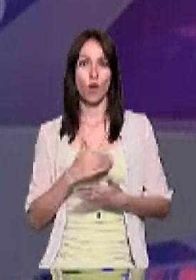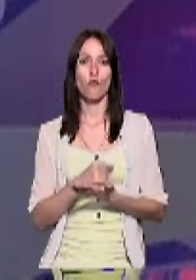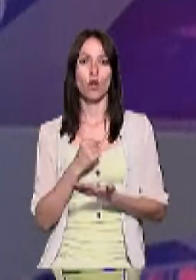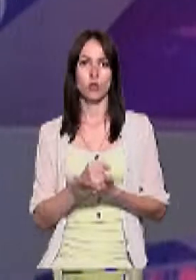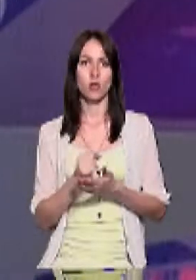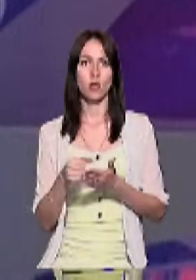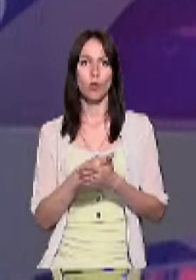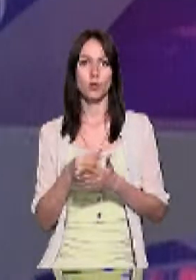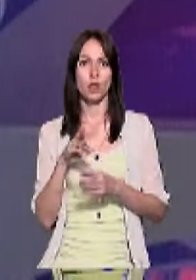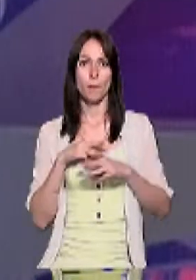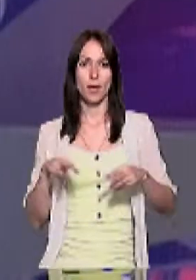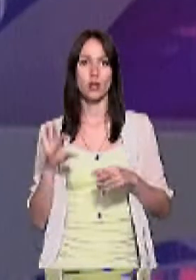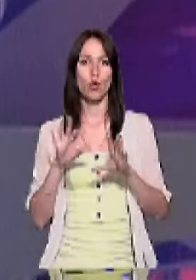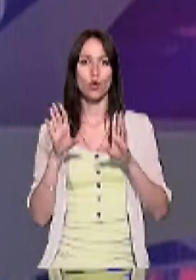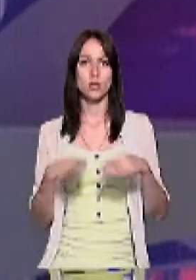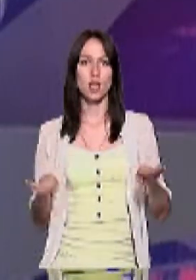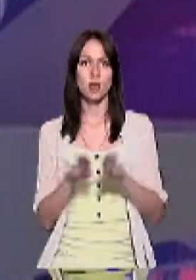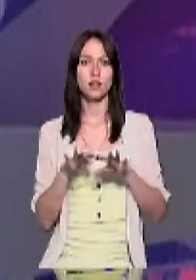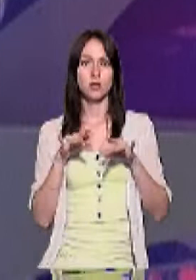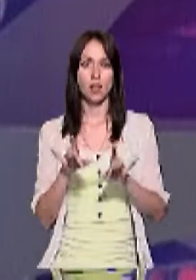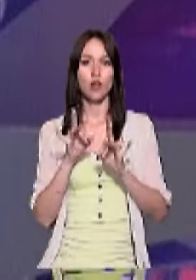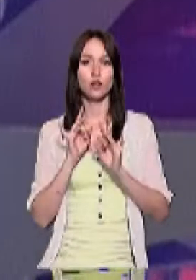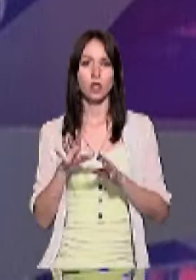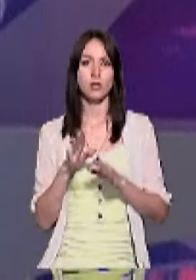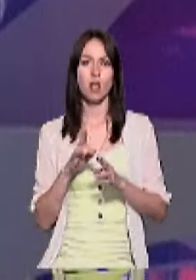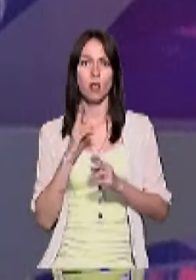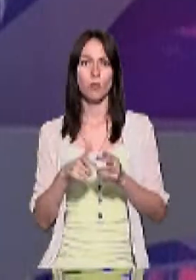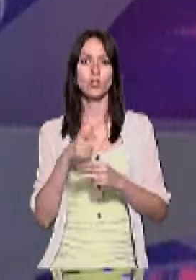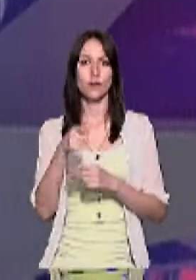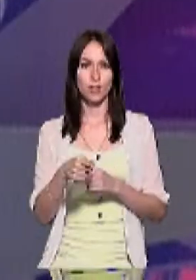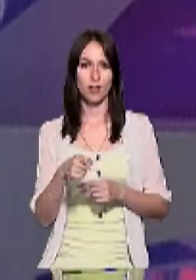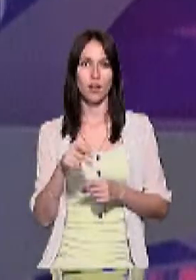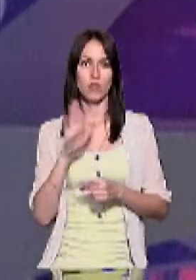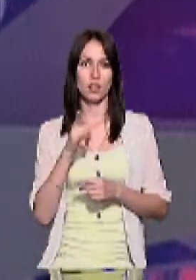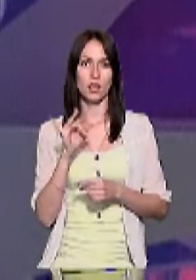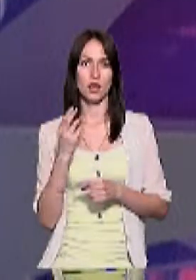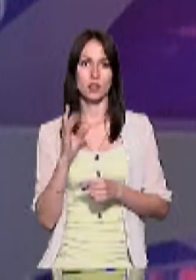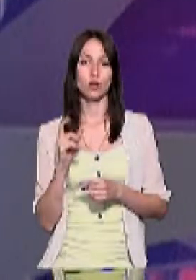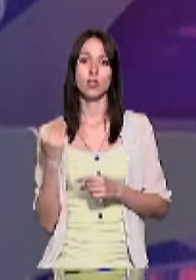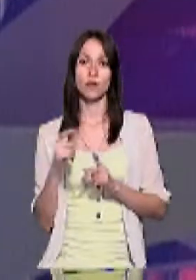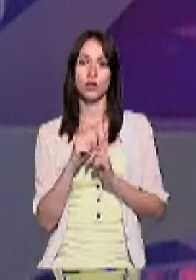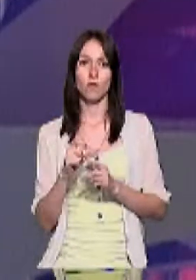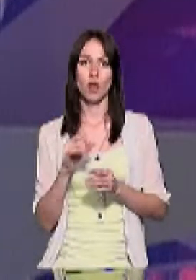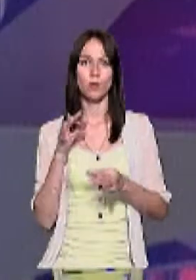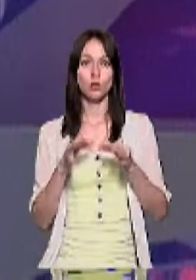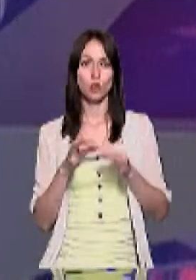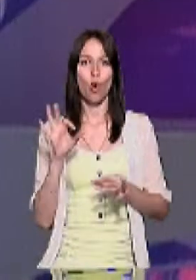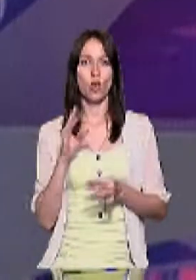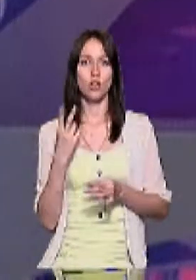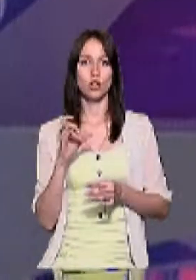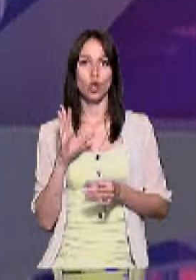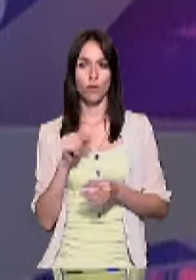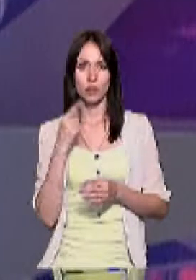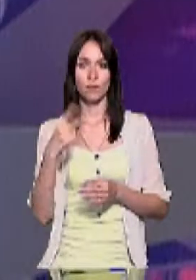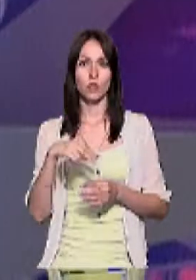закриття справи, розповів представник позивача Володимир Хресенко. За його словами, в ухвалі суддя Олена Шляхова зазначила, що